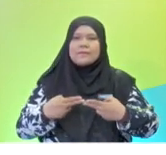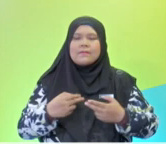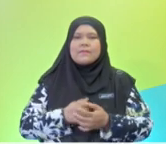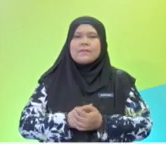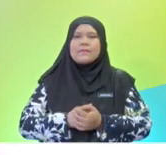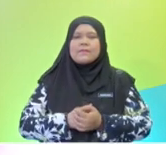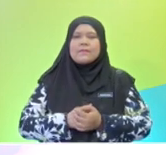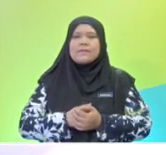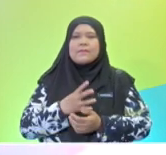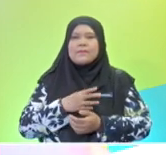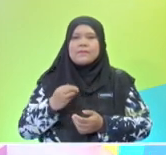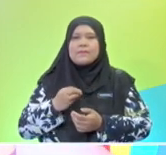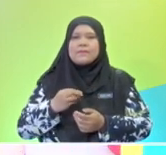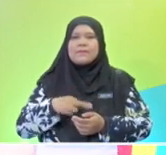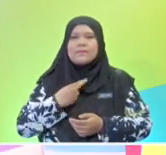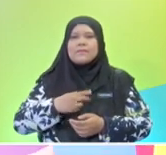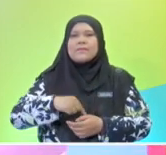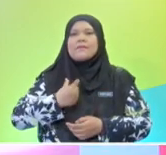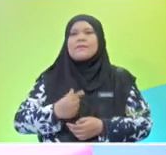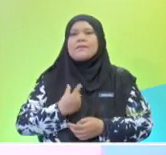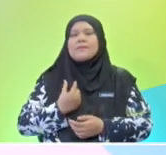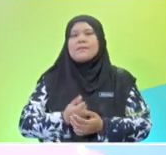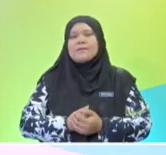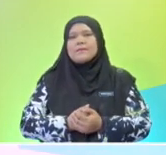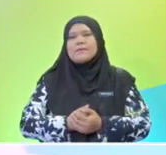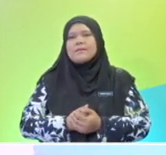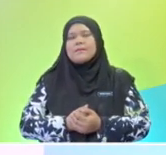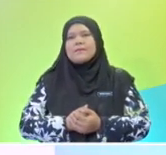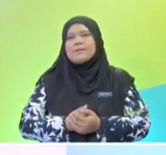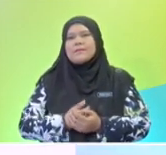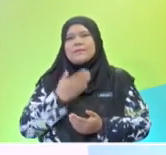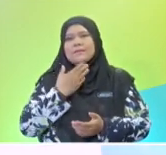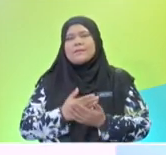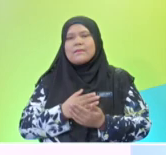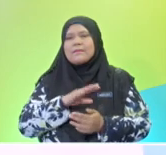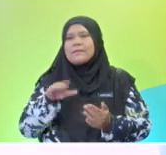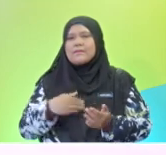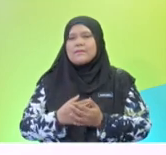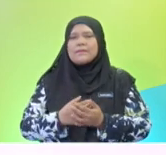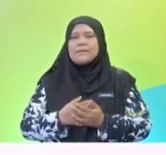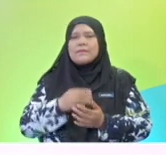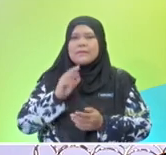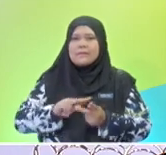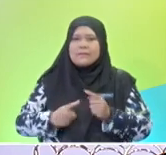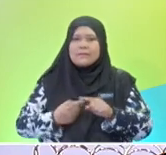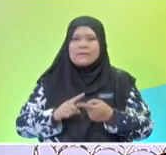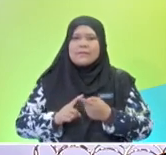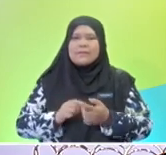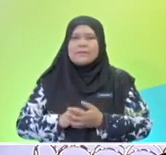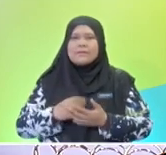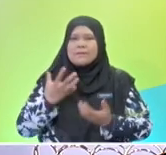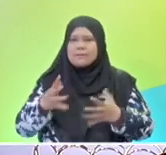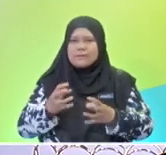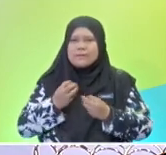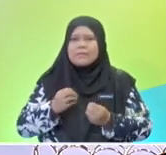Dan perasaan pula gembira. Perasaan gembira. Yeah. Baiklah cikgu, saya pasti kawan-kawan kita di rumah, kawan-kawan saya, dia cakap, saya nak